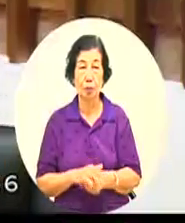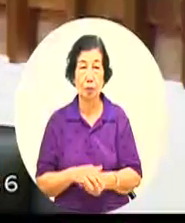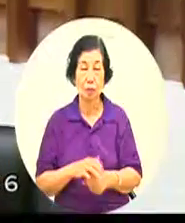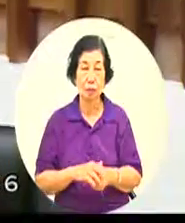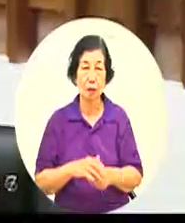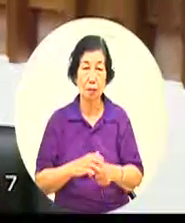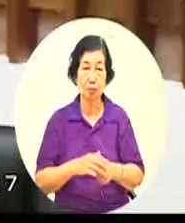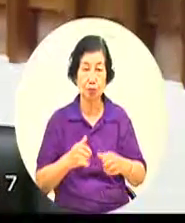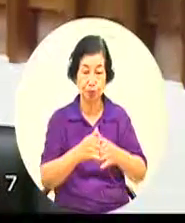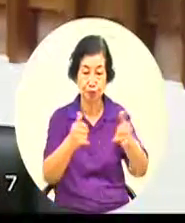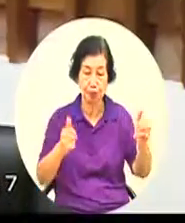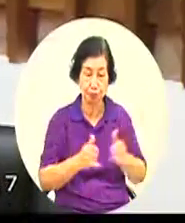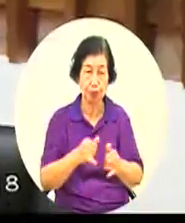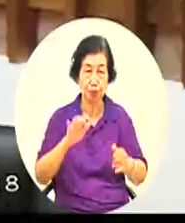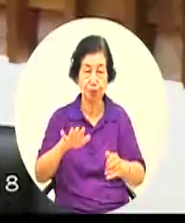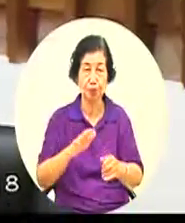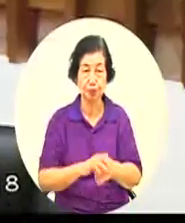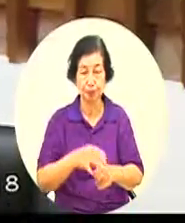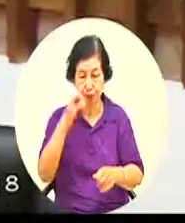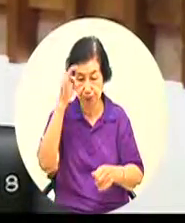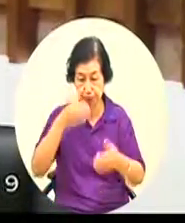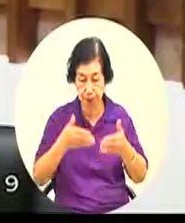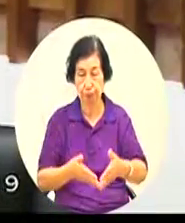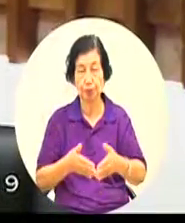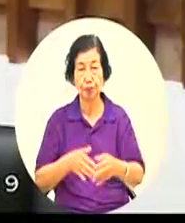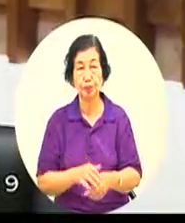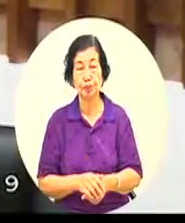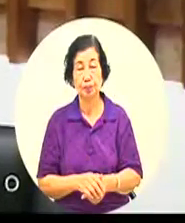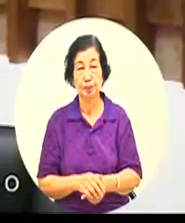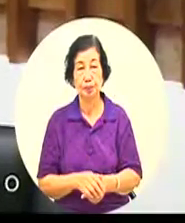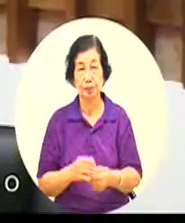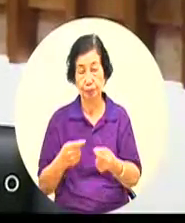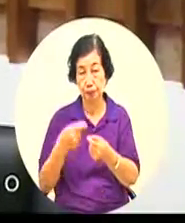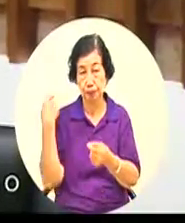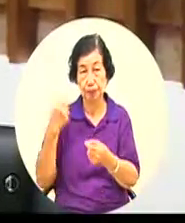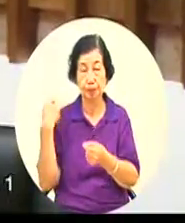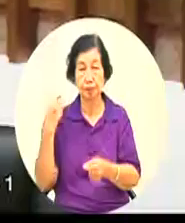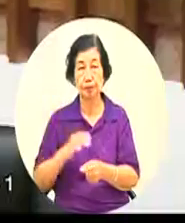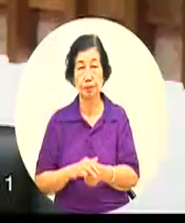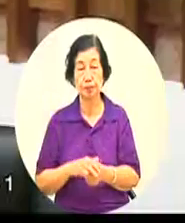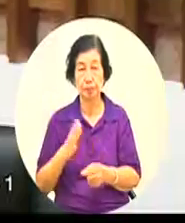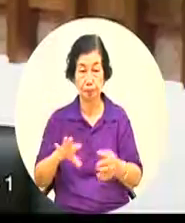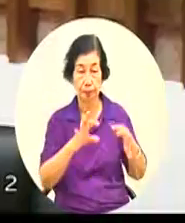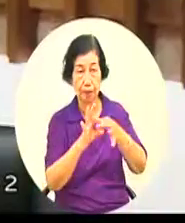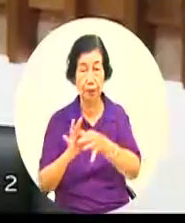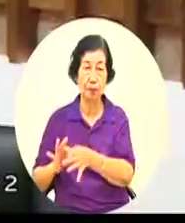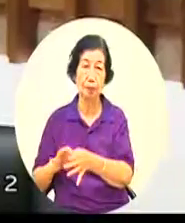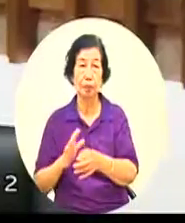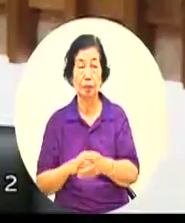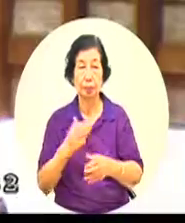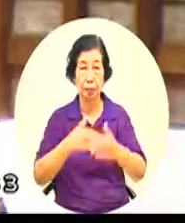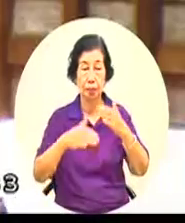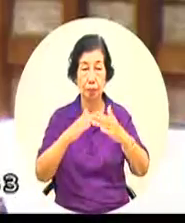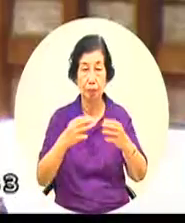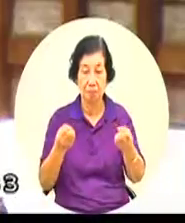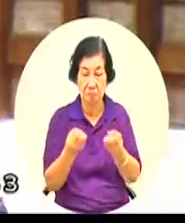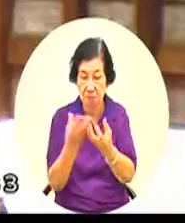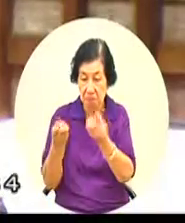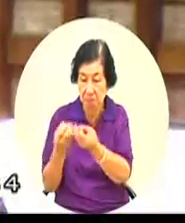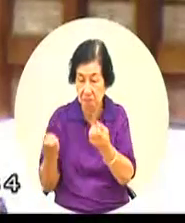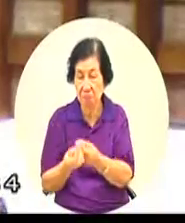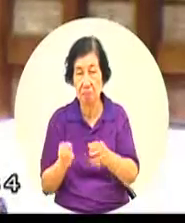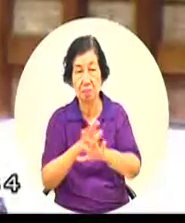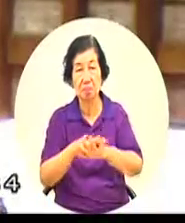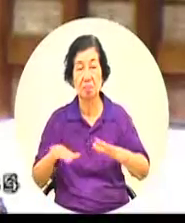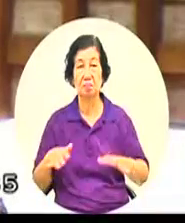重视尤其我们在去年呢哈，也连续呢 啊，学校发生了很多安全的问